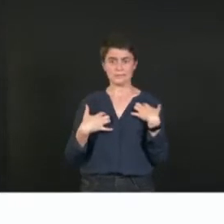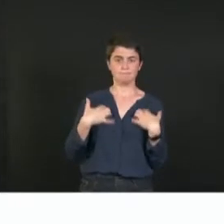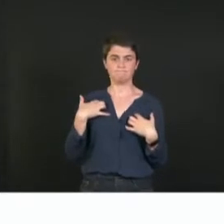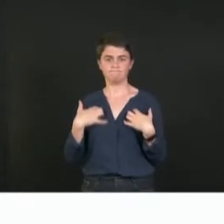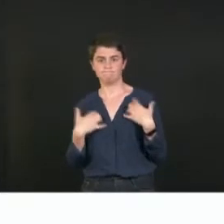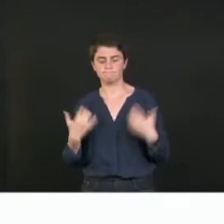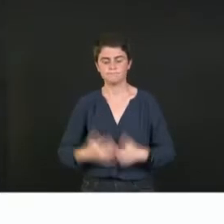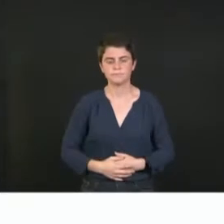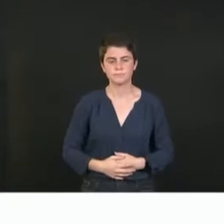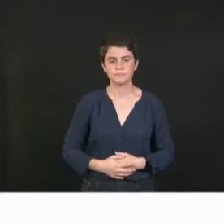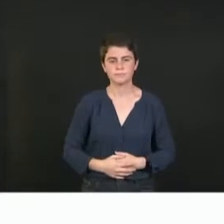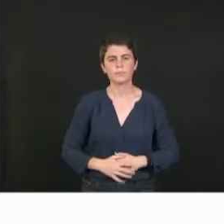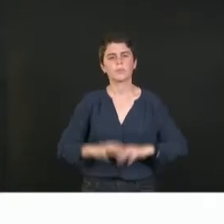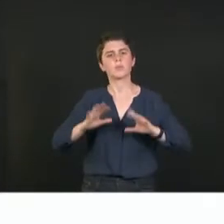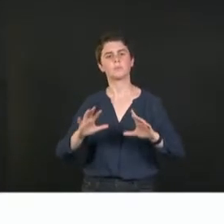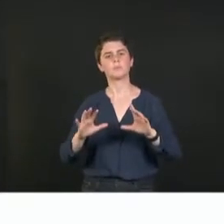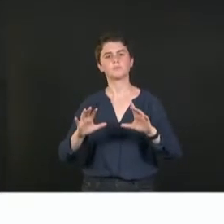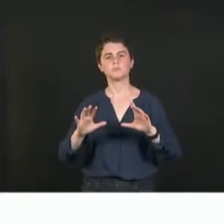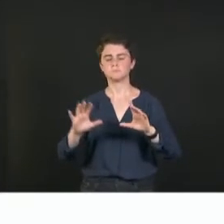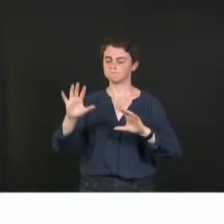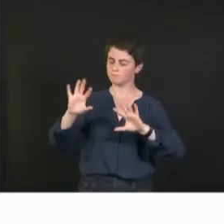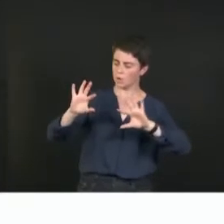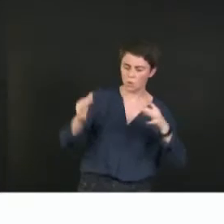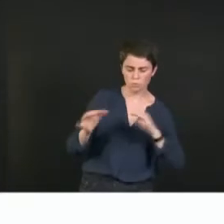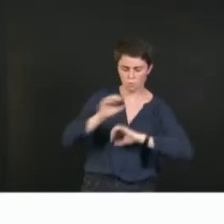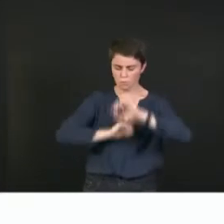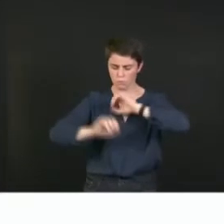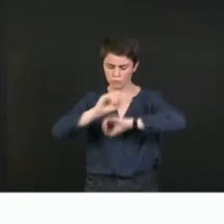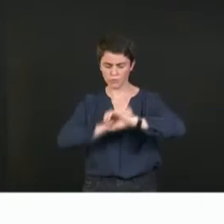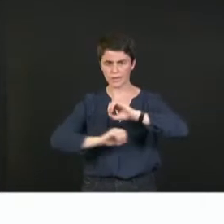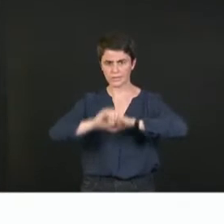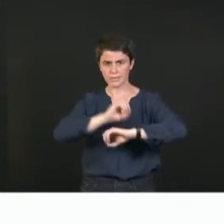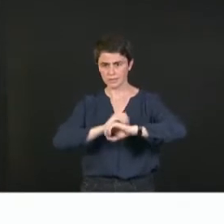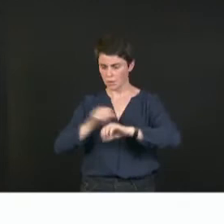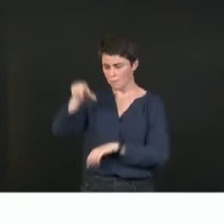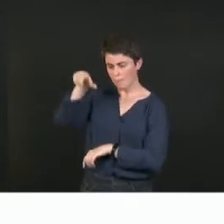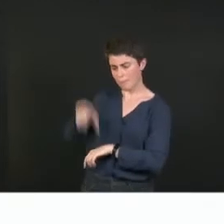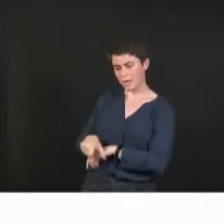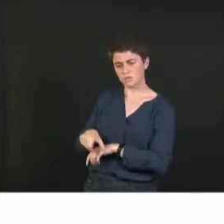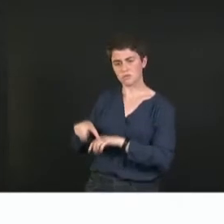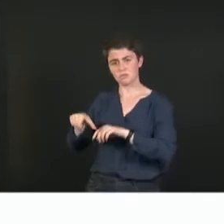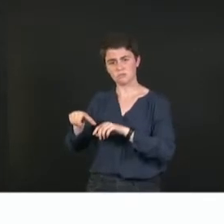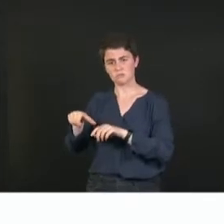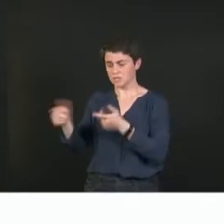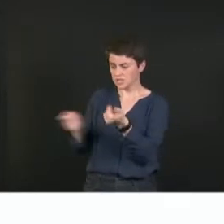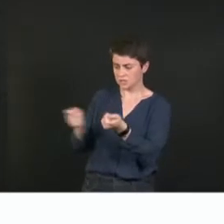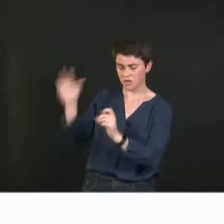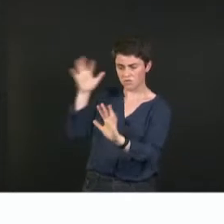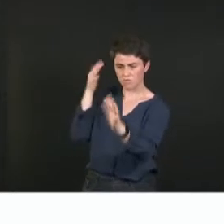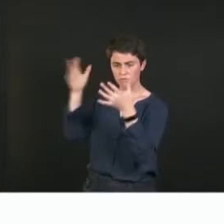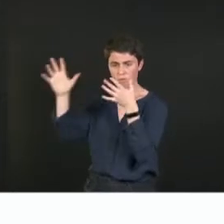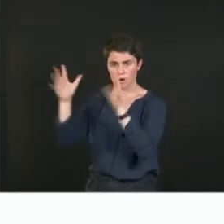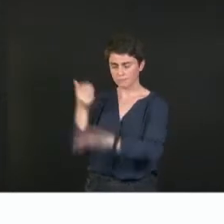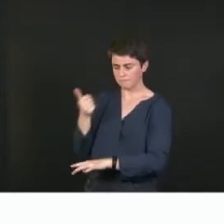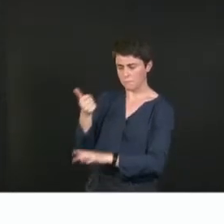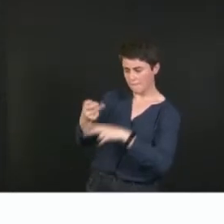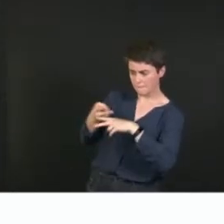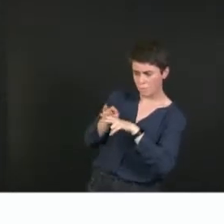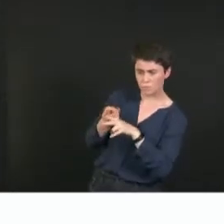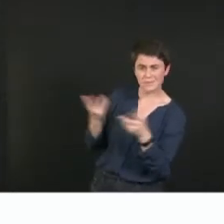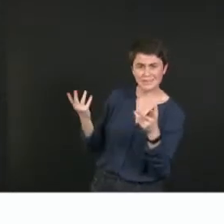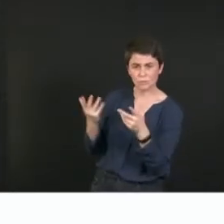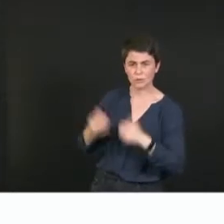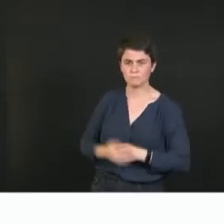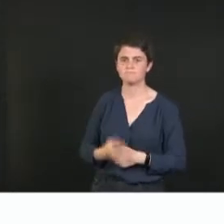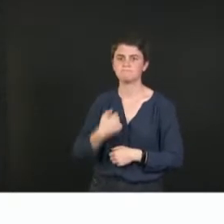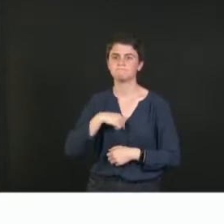juste pour revenir à comment on fait, quels sont les outils finalement que les forestiers ont à disposition, bah, finalement, en fait, nous,